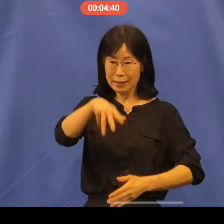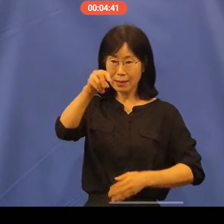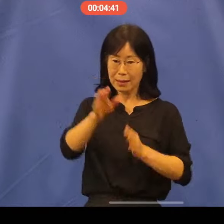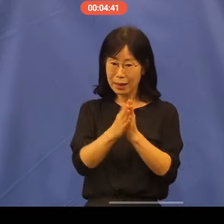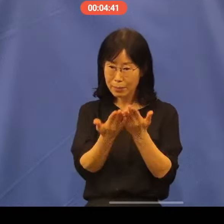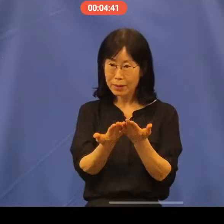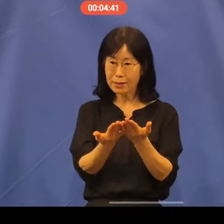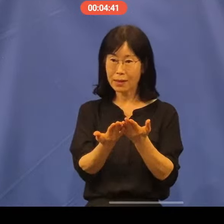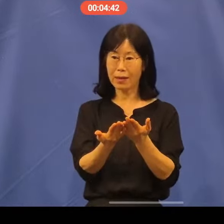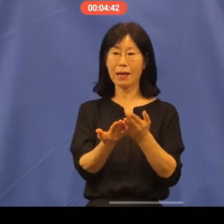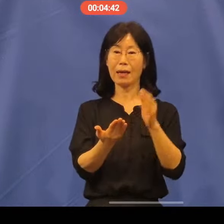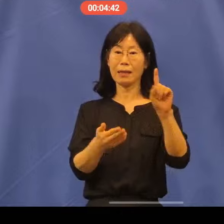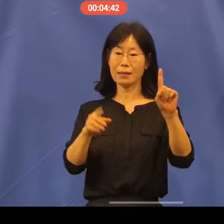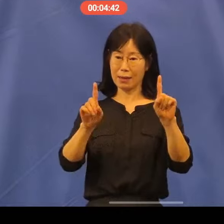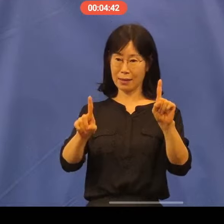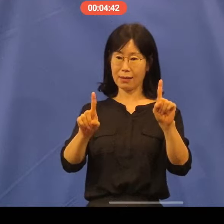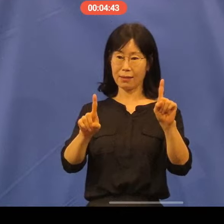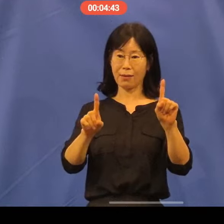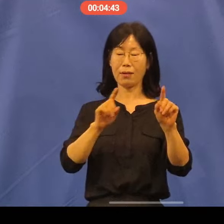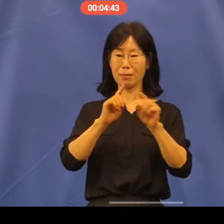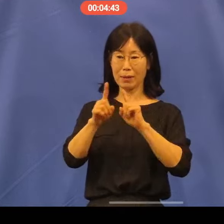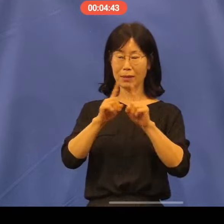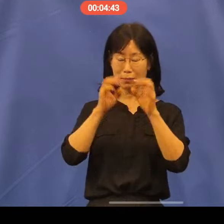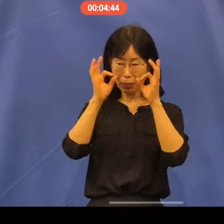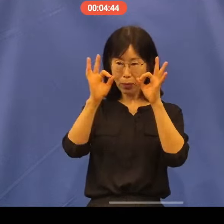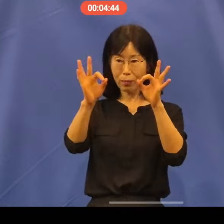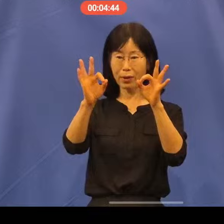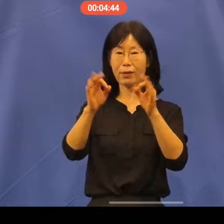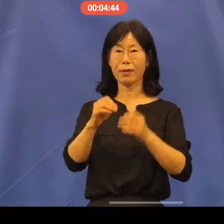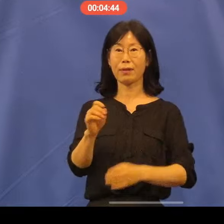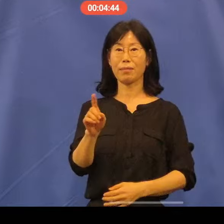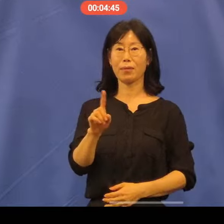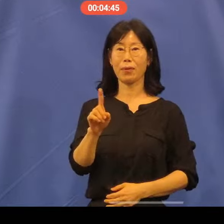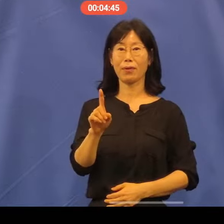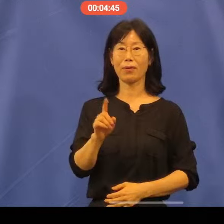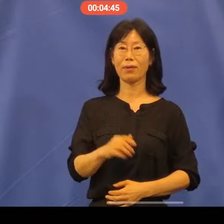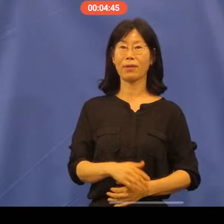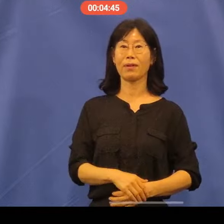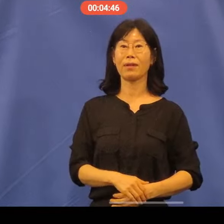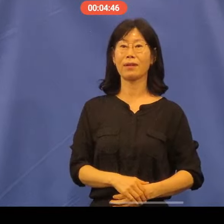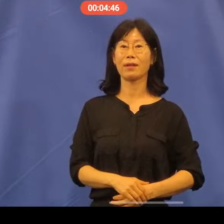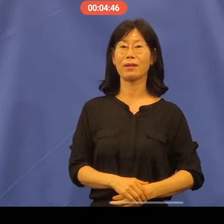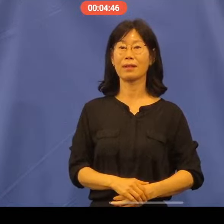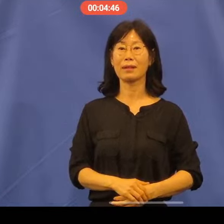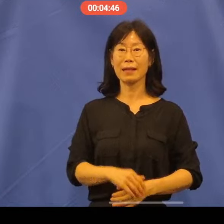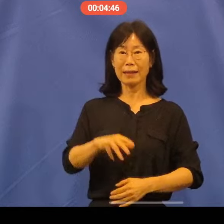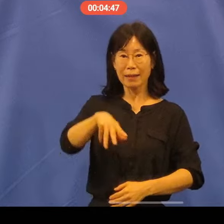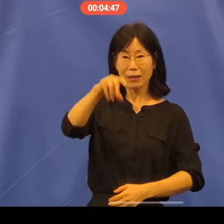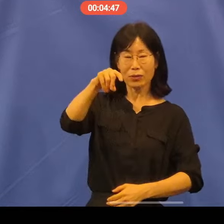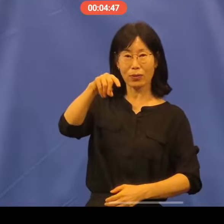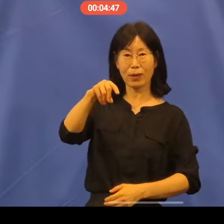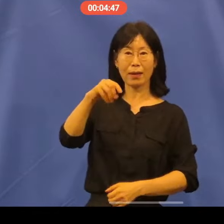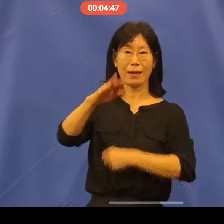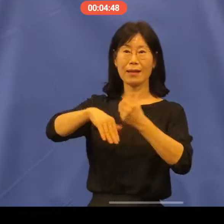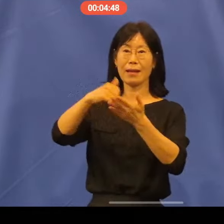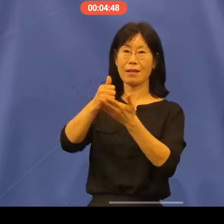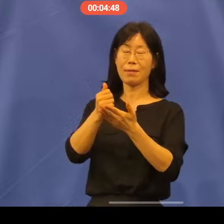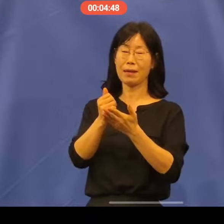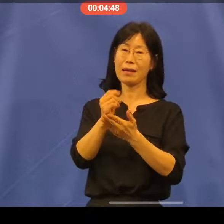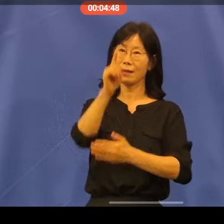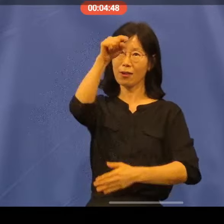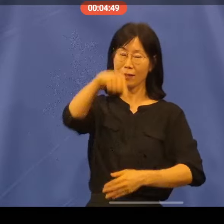하나님은 만물을 창조하셨어요. 그걸 어디에 얘기하고 있죠? 창세기 1장 1절. 태초에 하나님이